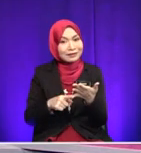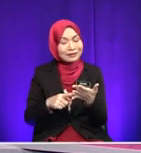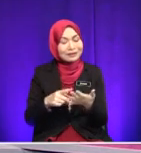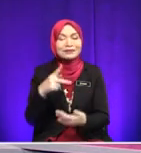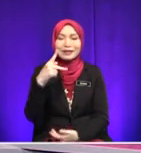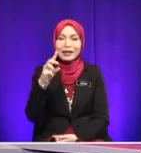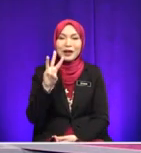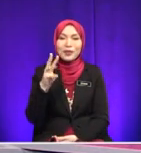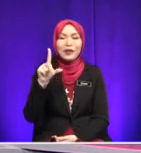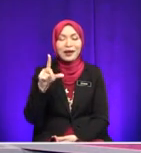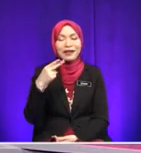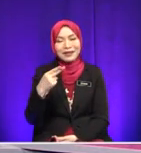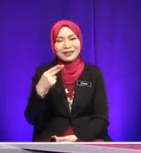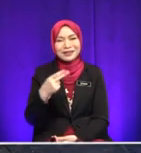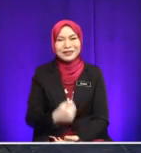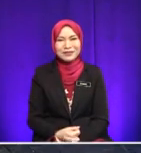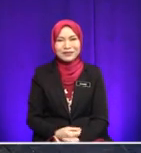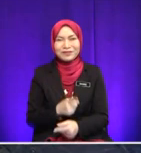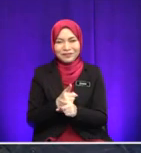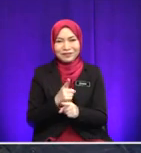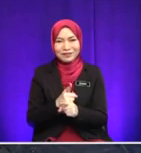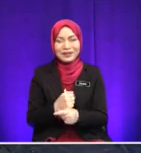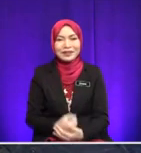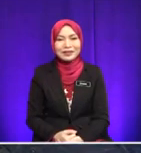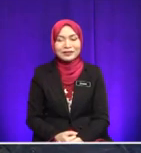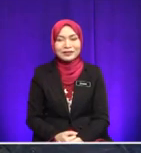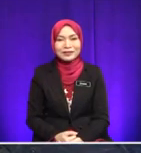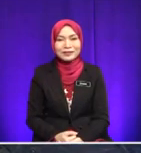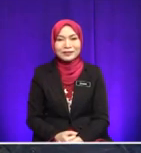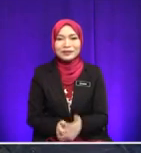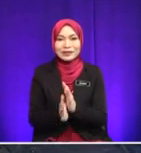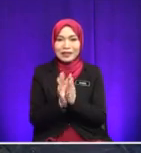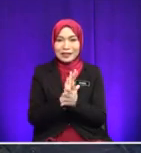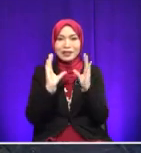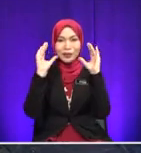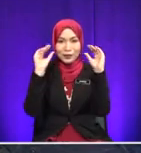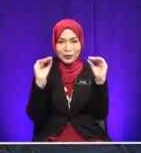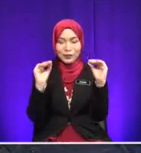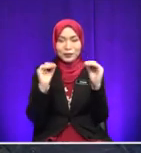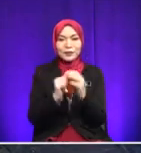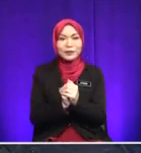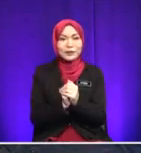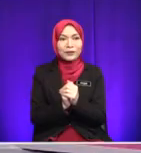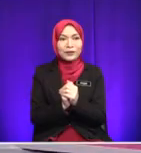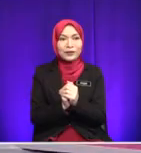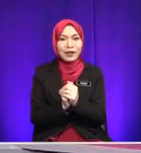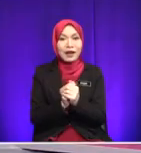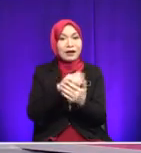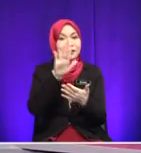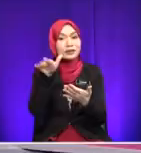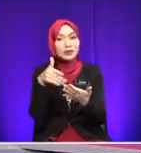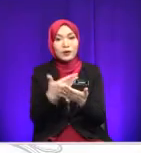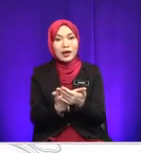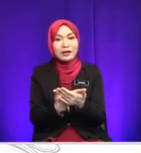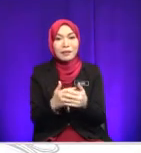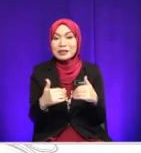KWLH. Okay. Serahkan kepada Baik, Cikgu, dan mungkin bentaksiran keseluruhan bagi murid-murid pada hari ini. Silakan, Cikgu. Keseluruhannya anak